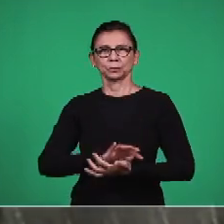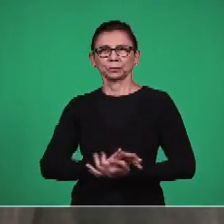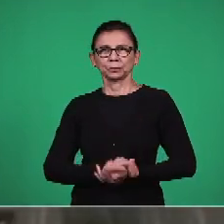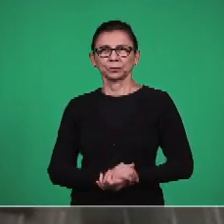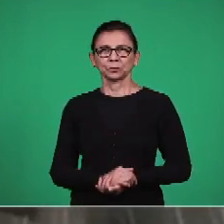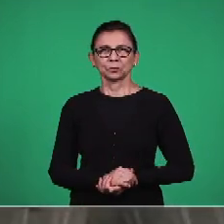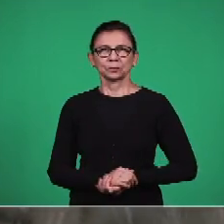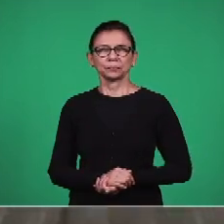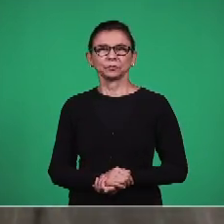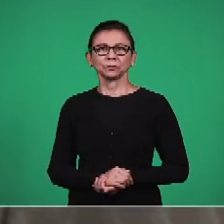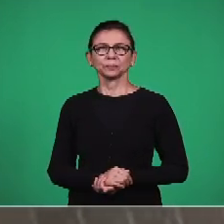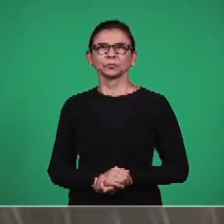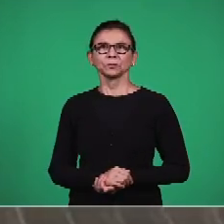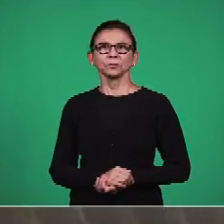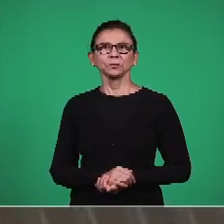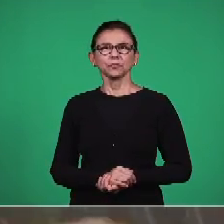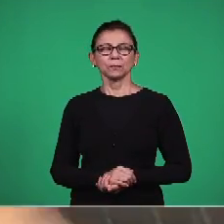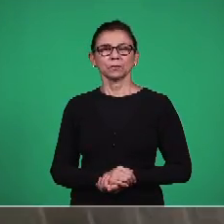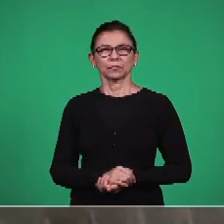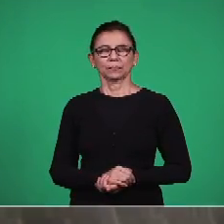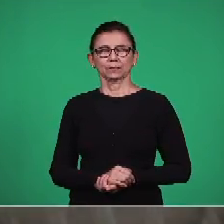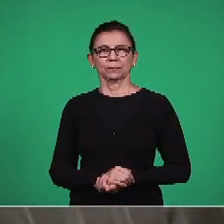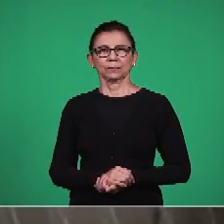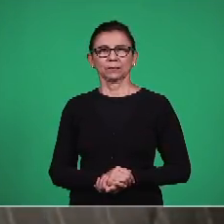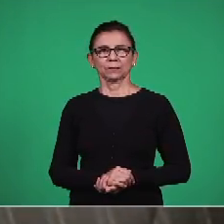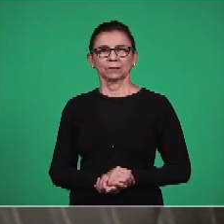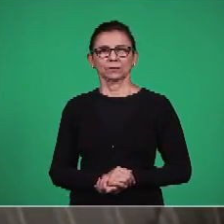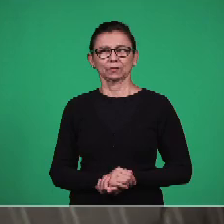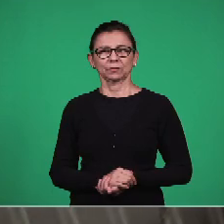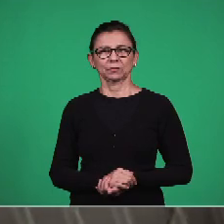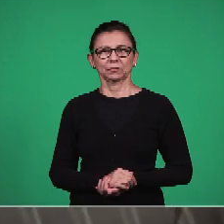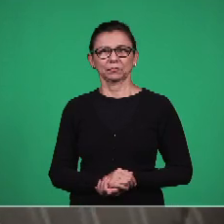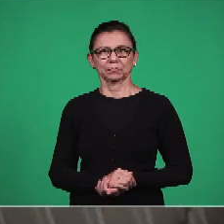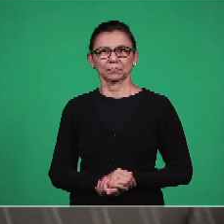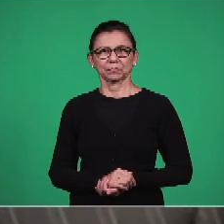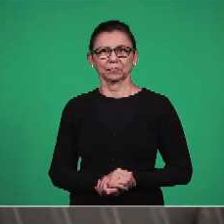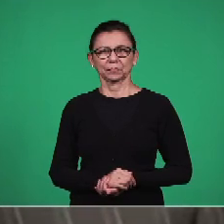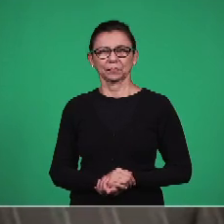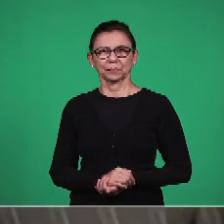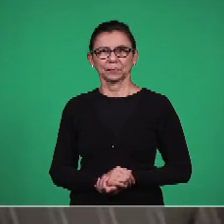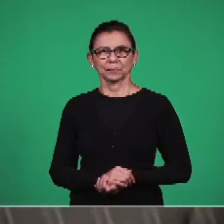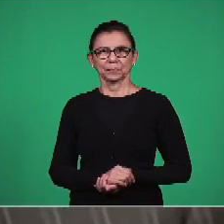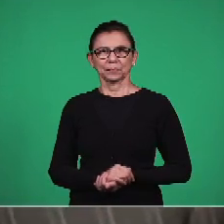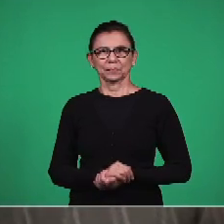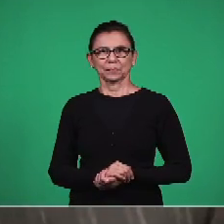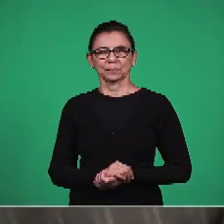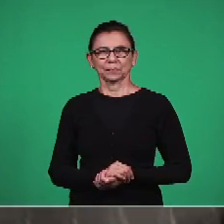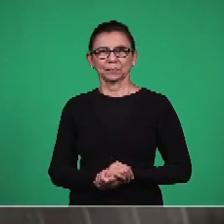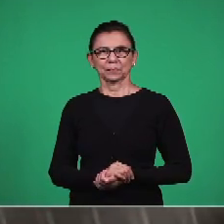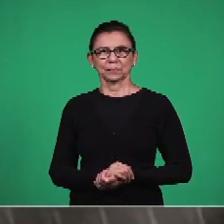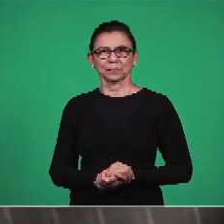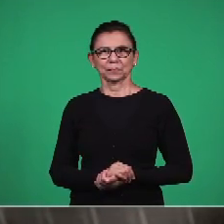almas salvas. Лучшее выражение Божьей любви и Божьей славы. É maior expressão da glória de